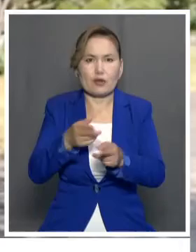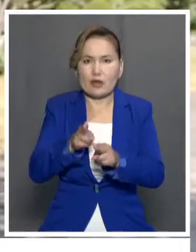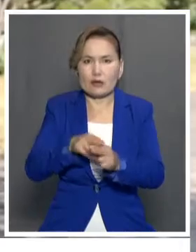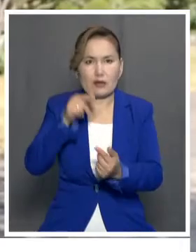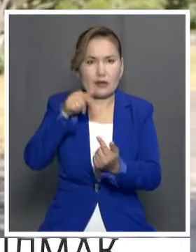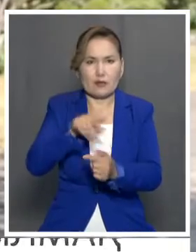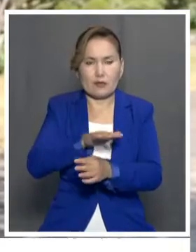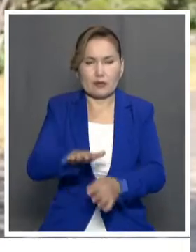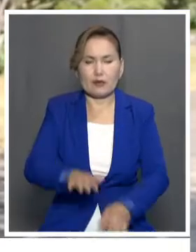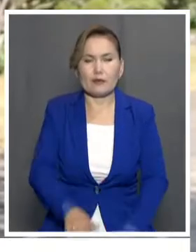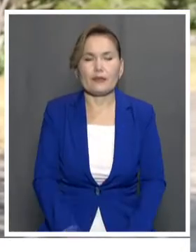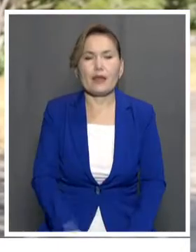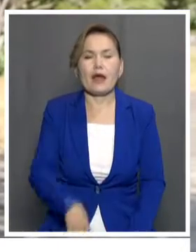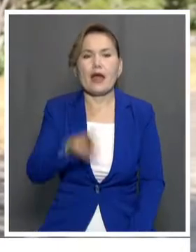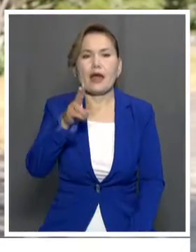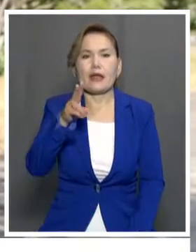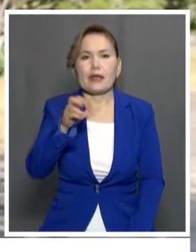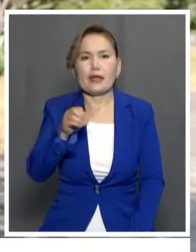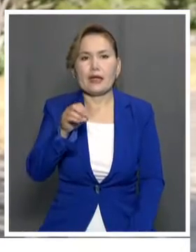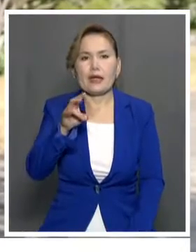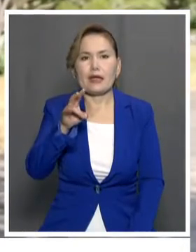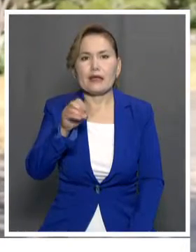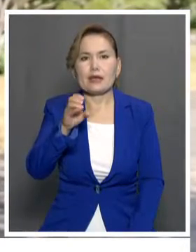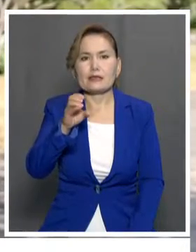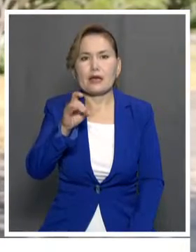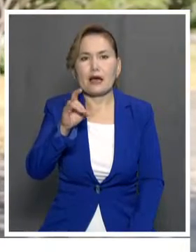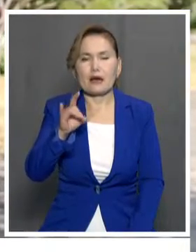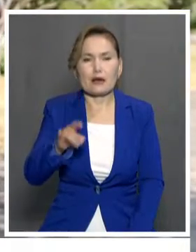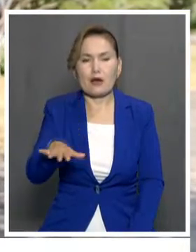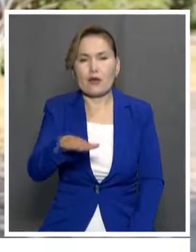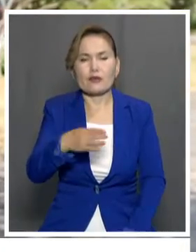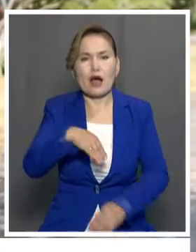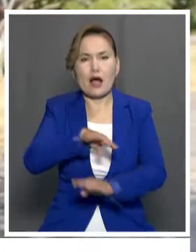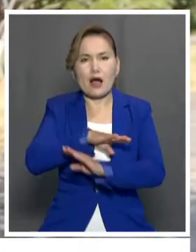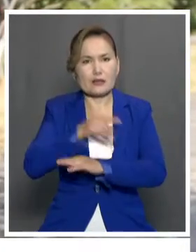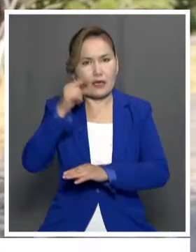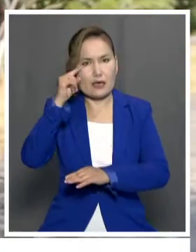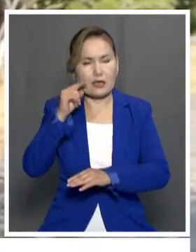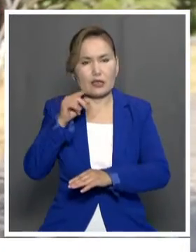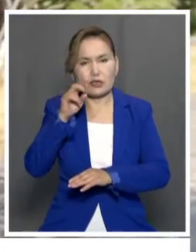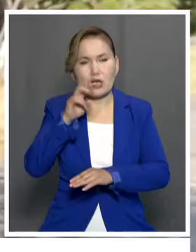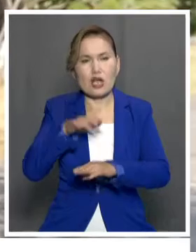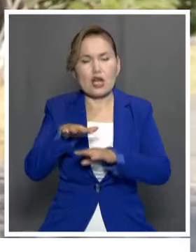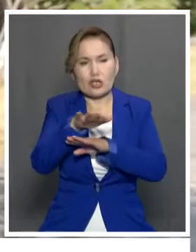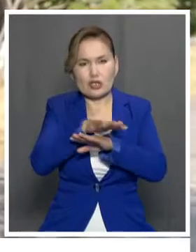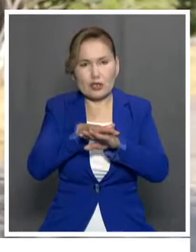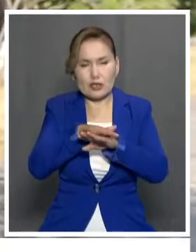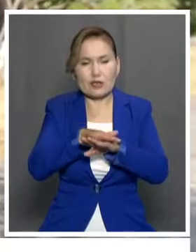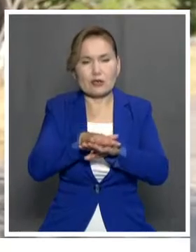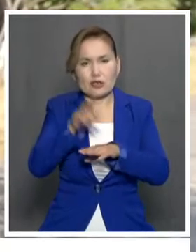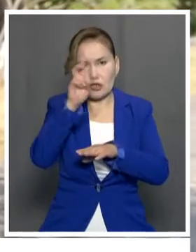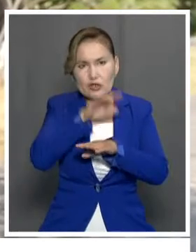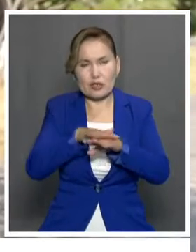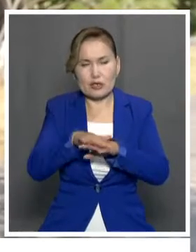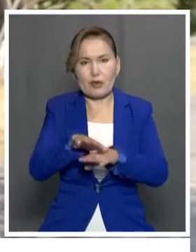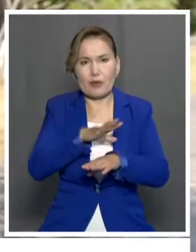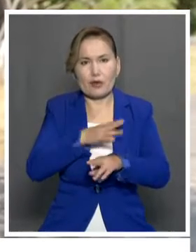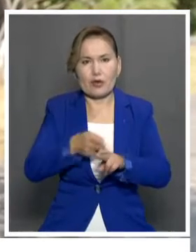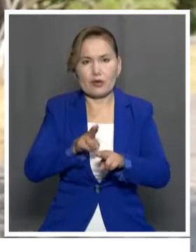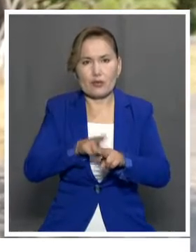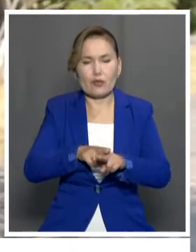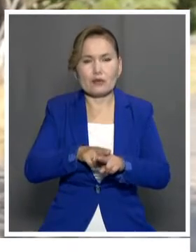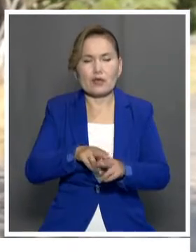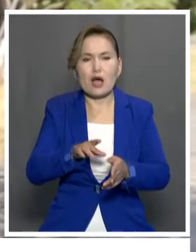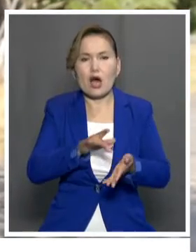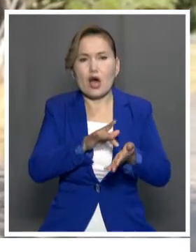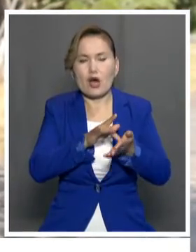Енді Кенесарының енді қазасы да осы қырғы жерінде болғандықтан енді сол ескерткіш бір сырттан келетін туристерге